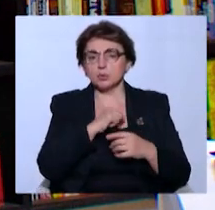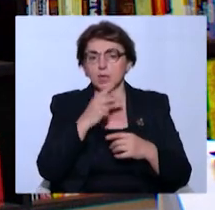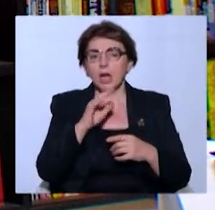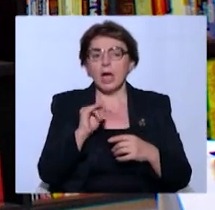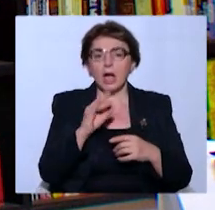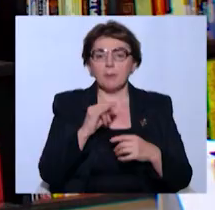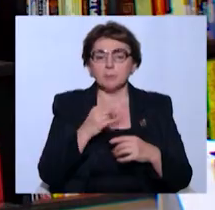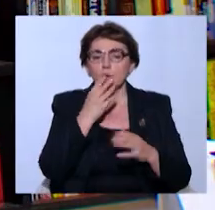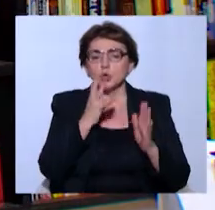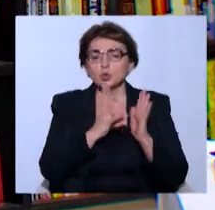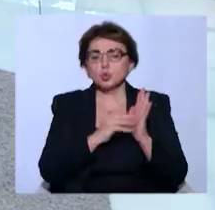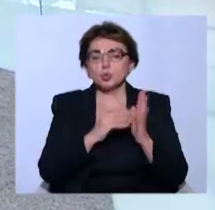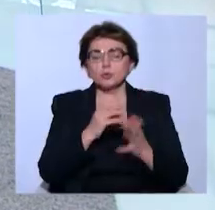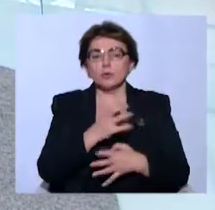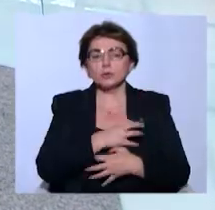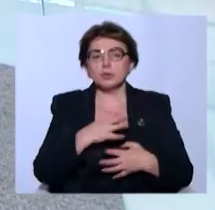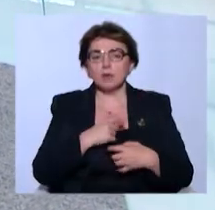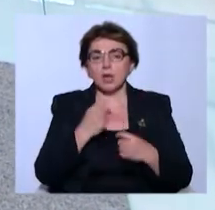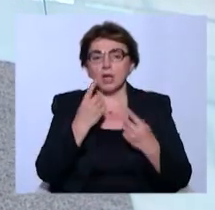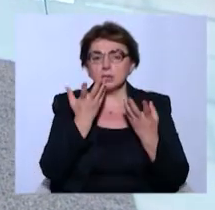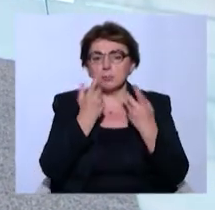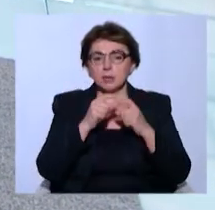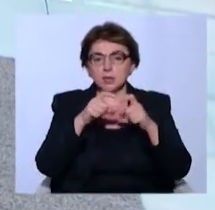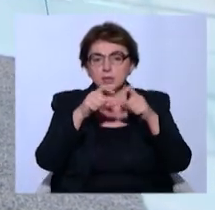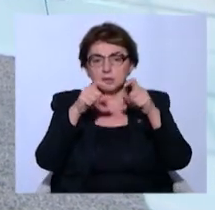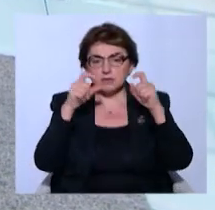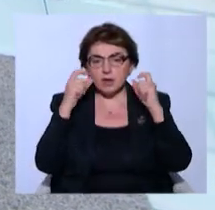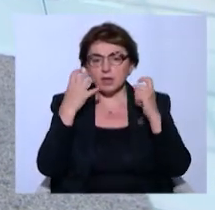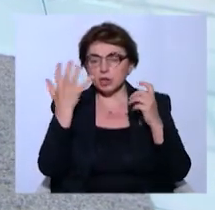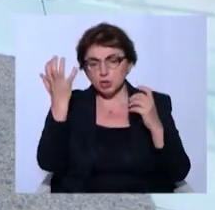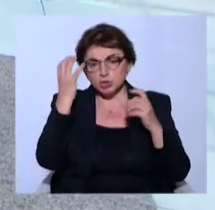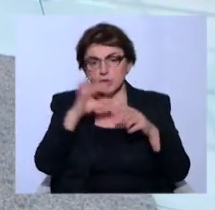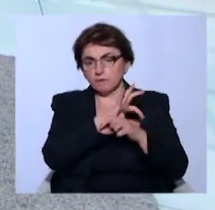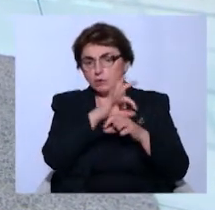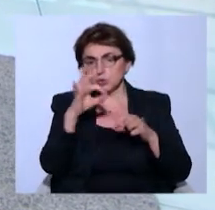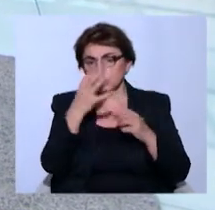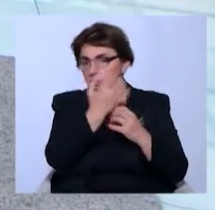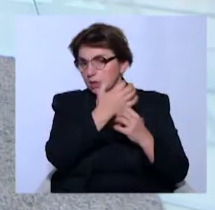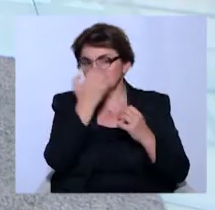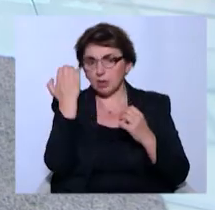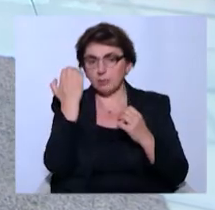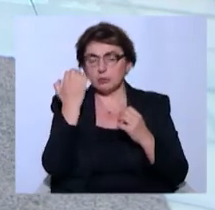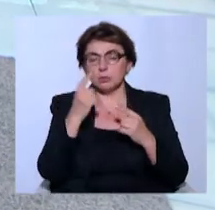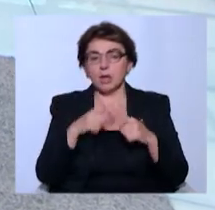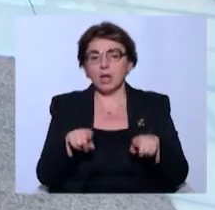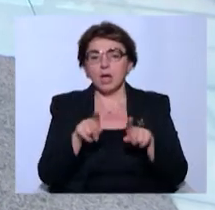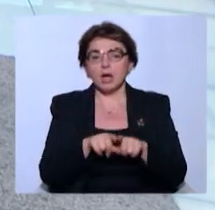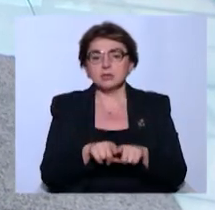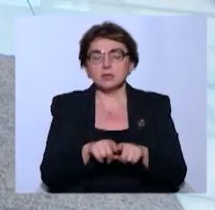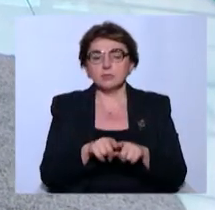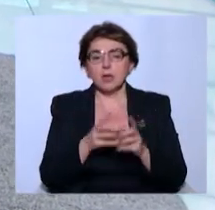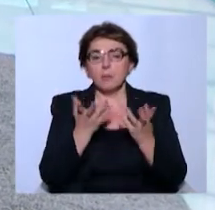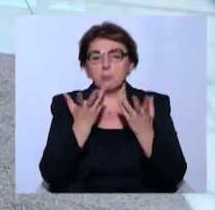გამაფრთხილებელი. აი როგორ ასნიშნავს გამაფრთხილებელი შეფერილობა? ასეთი შეფერილობის ორგანიზმები მკვეთრად